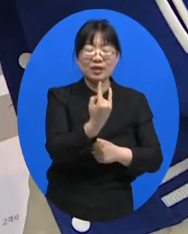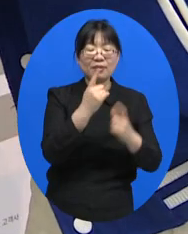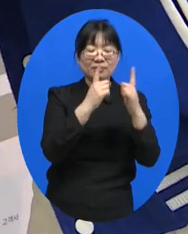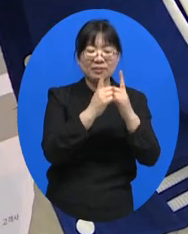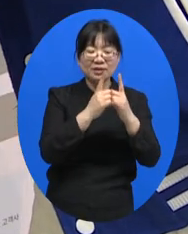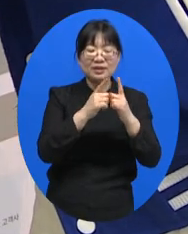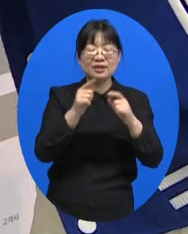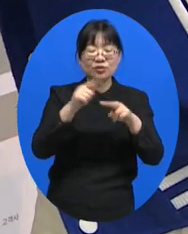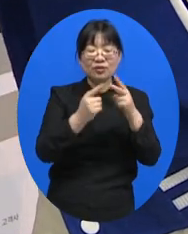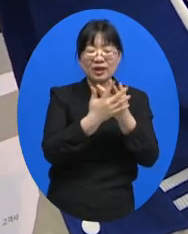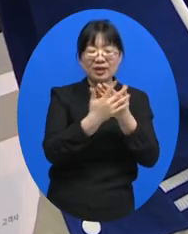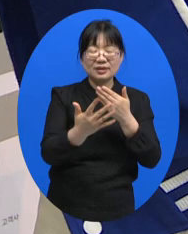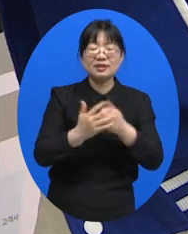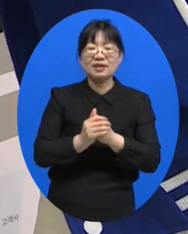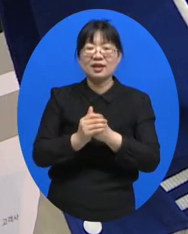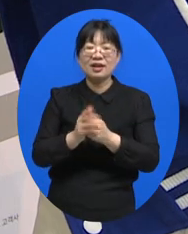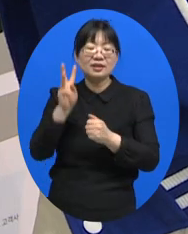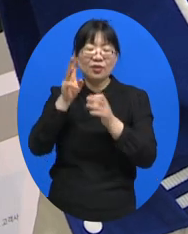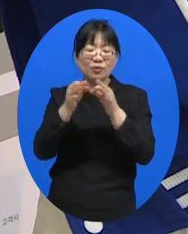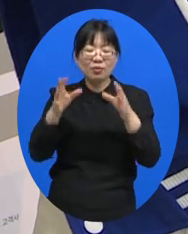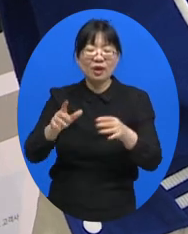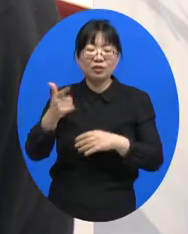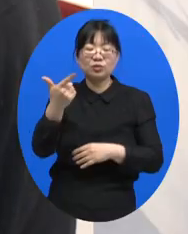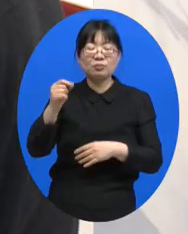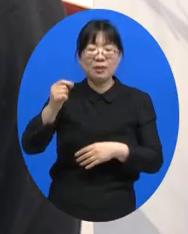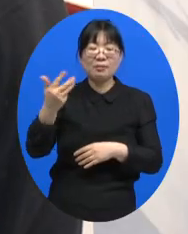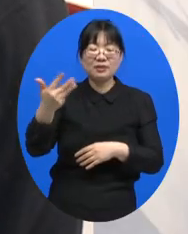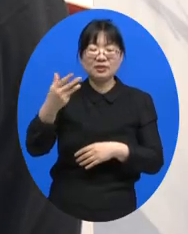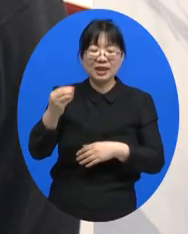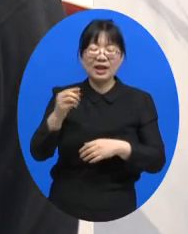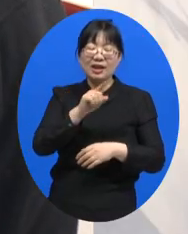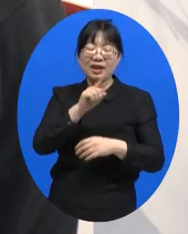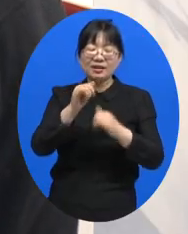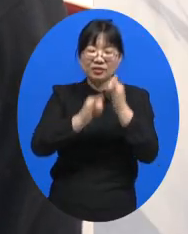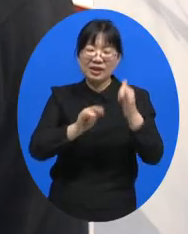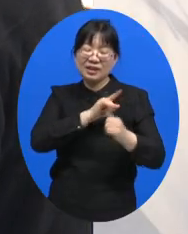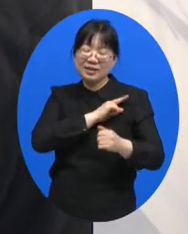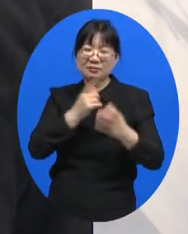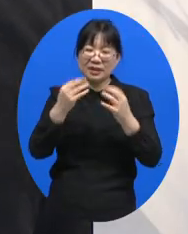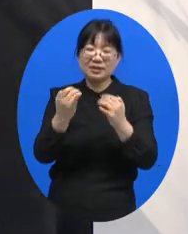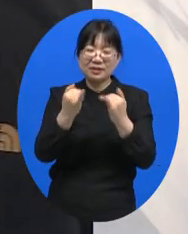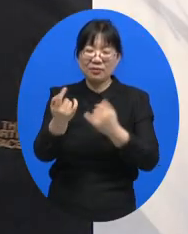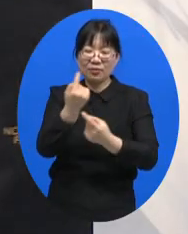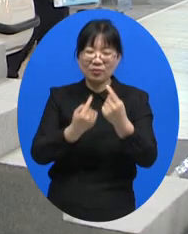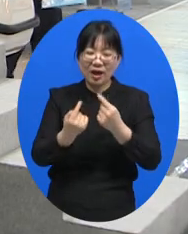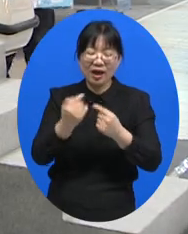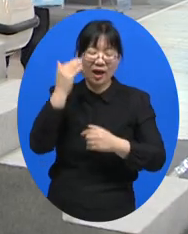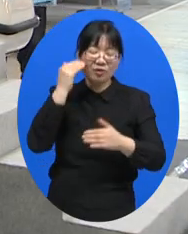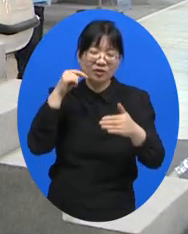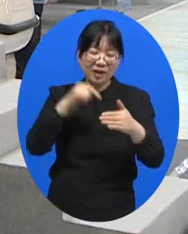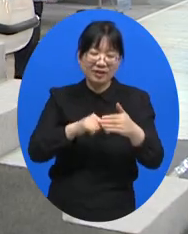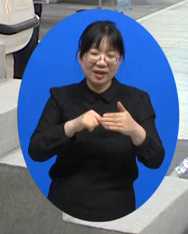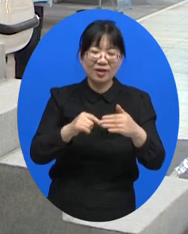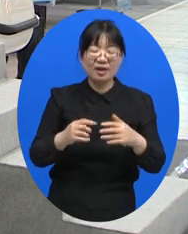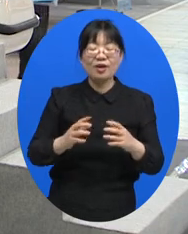경기국제보트쇼는 사흘 동안 역대 최다 규모인 6만 8천여 명이 다녀가며 명실상부한 국내 대표 해양